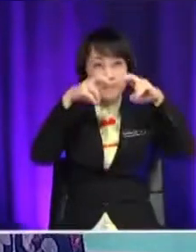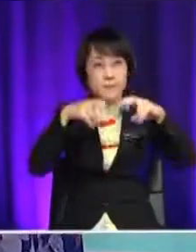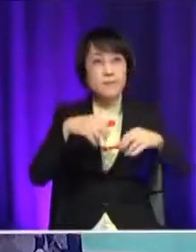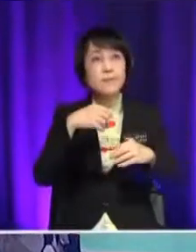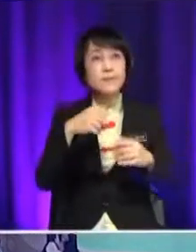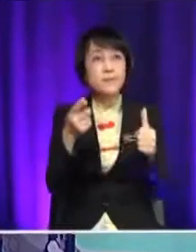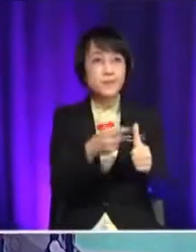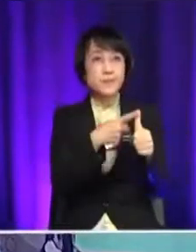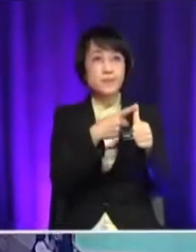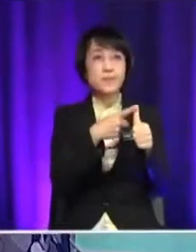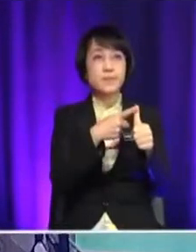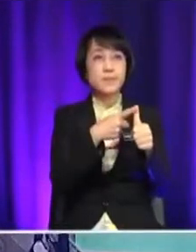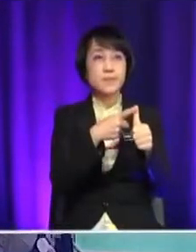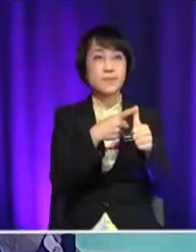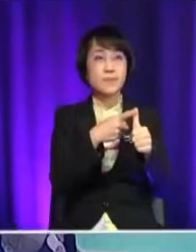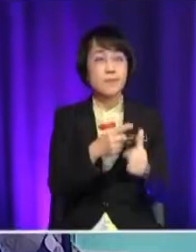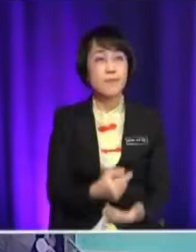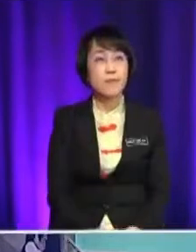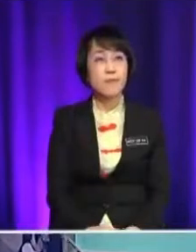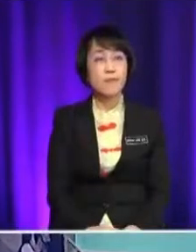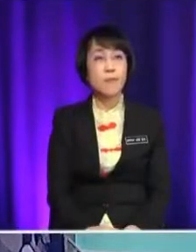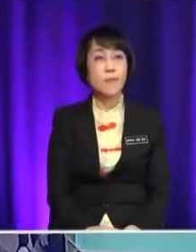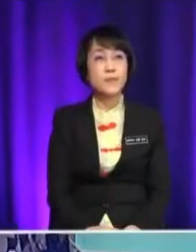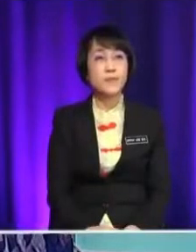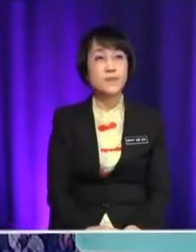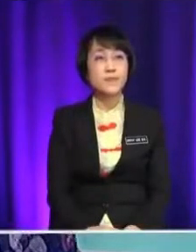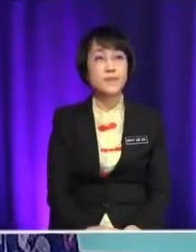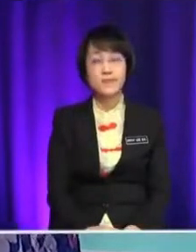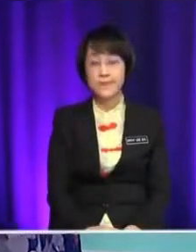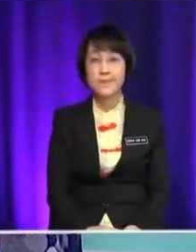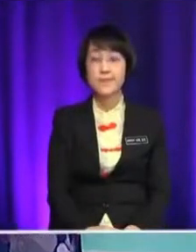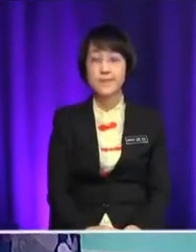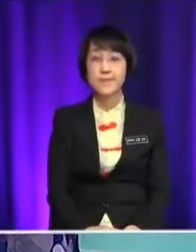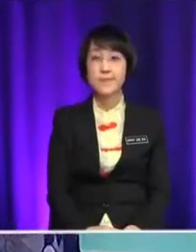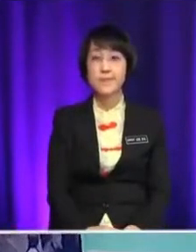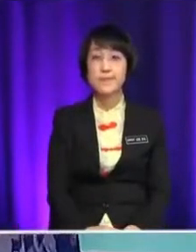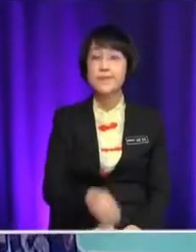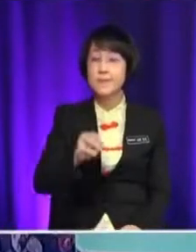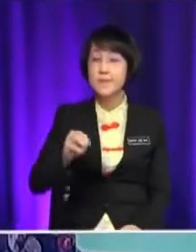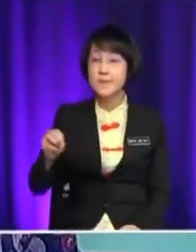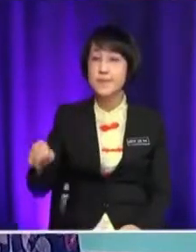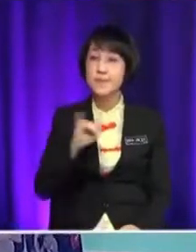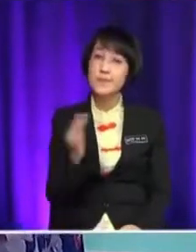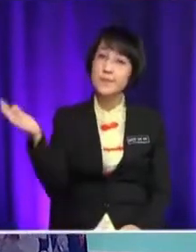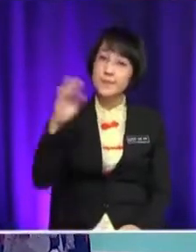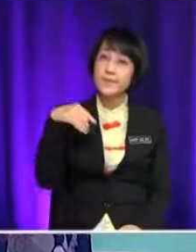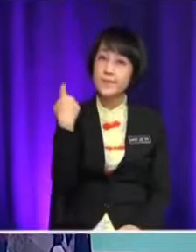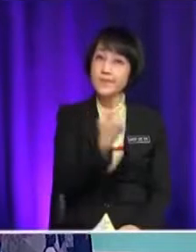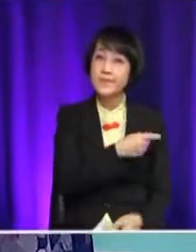Bahan yang saya paparkan ini. Jadi anak-anak saya sekalian yang ada dalam Google Meet ni, jom kita